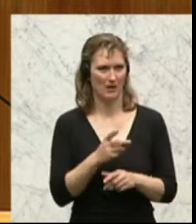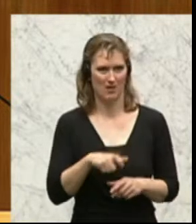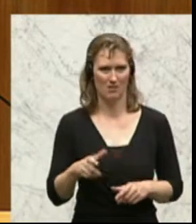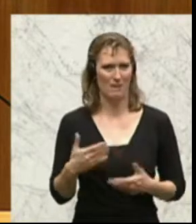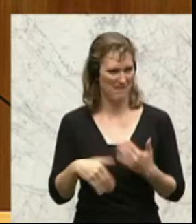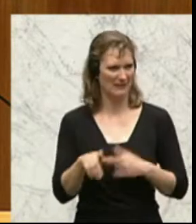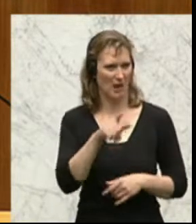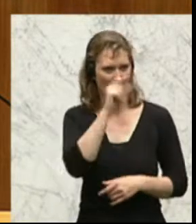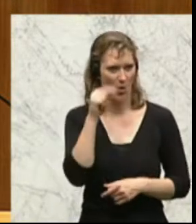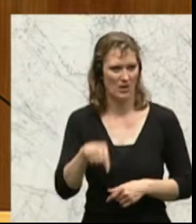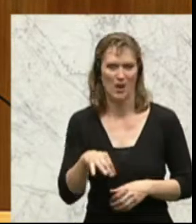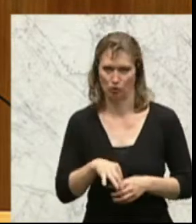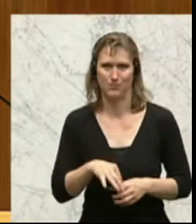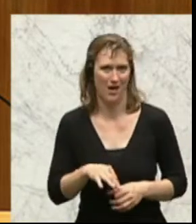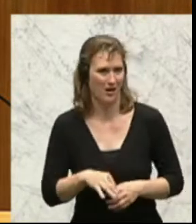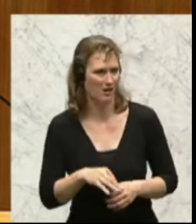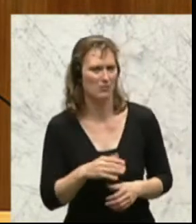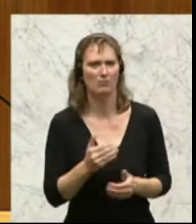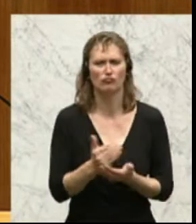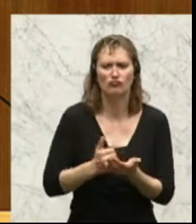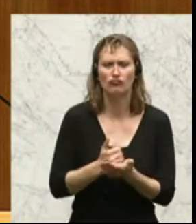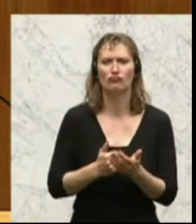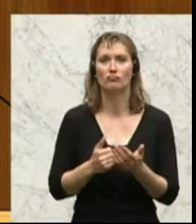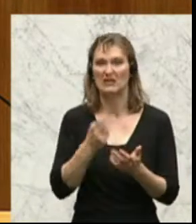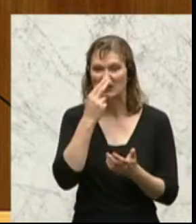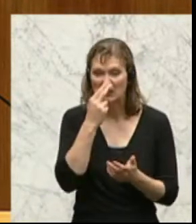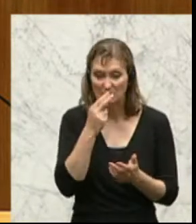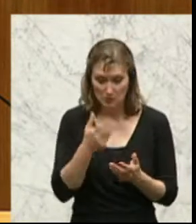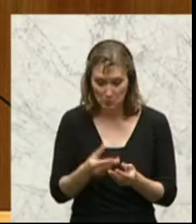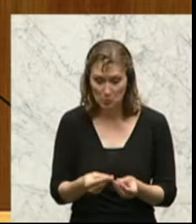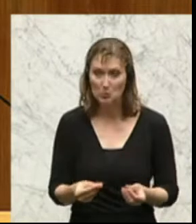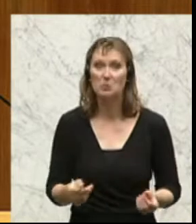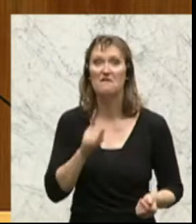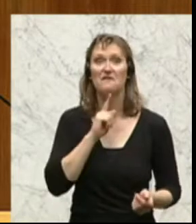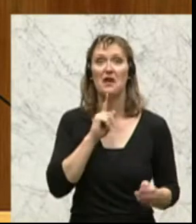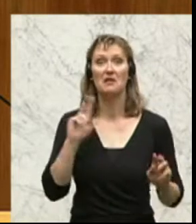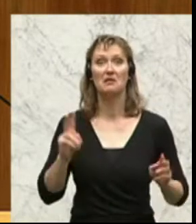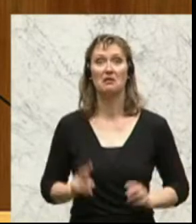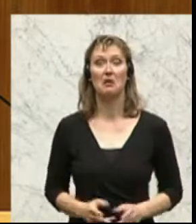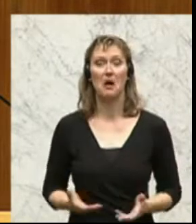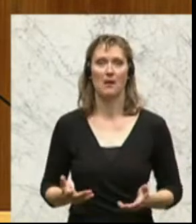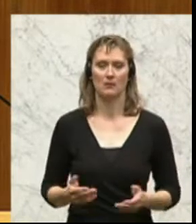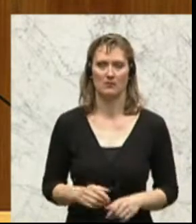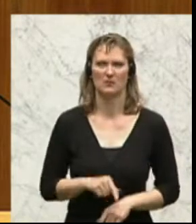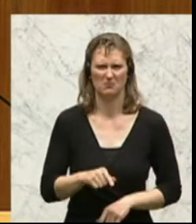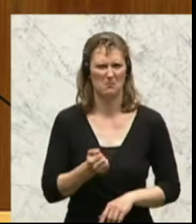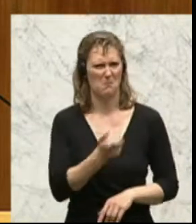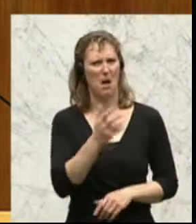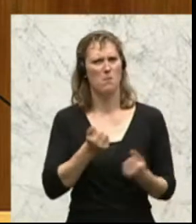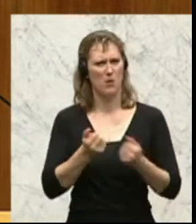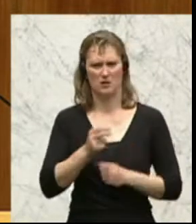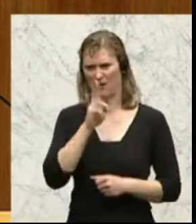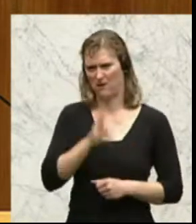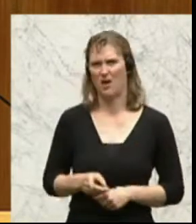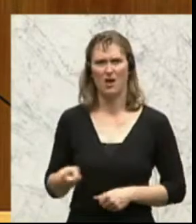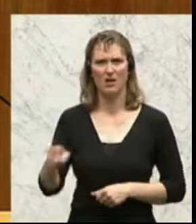Leute. Und ihr Erspartes wird dahin schmelzen. Und genauso unverschämt wie die Behauptung mancher Politiker, dass die Inflation hier